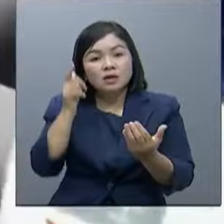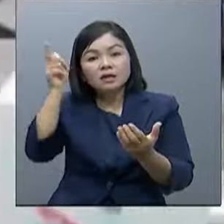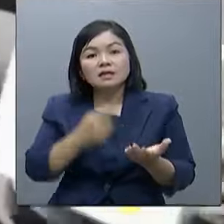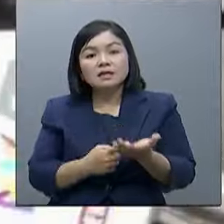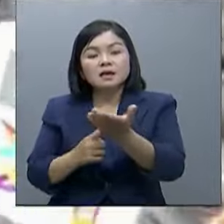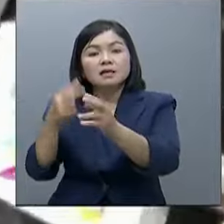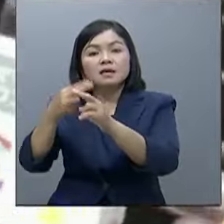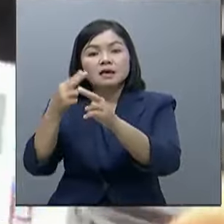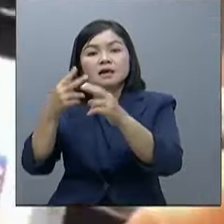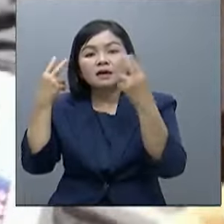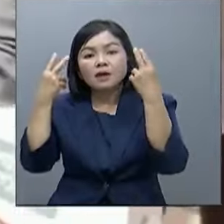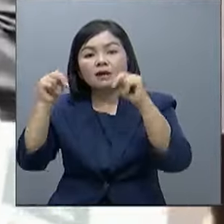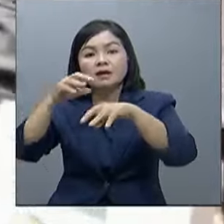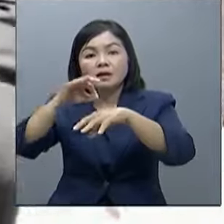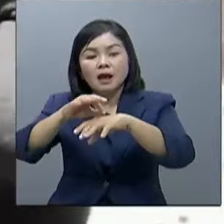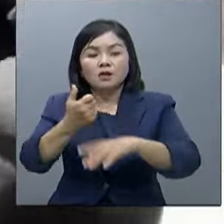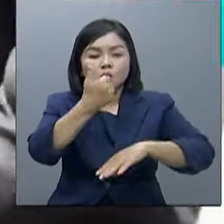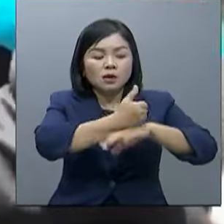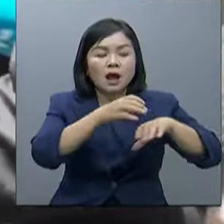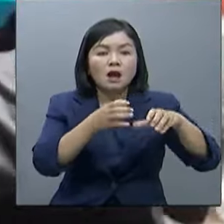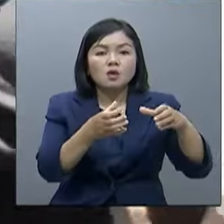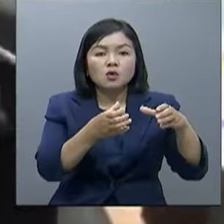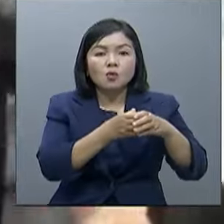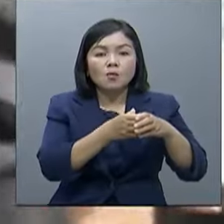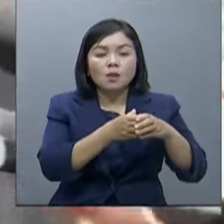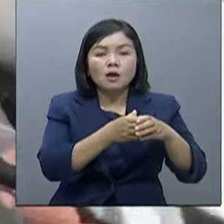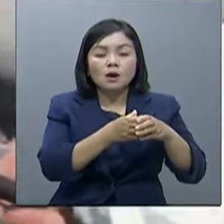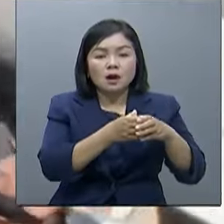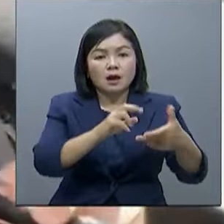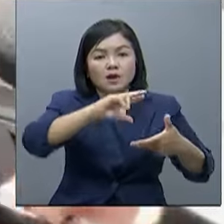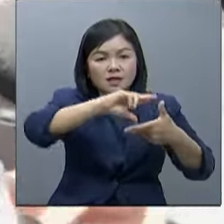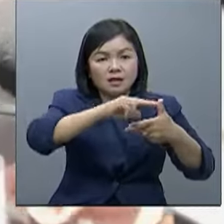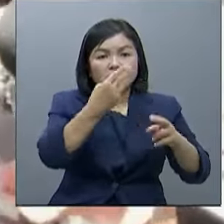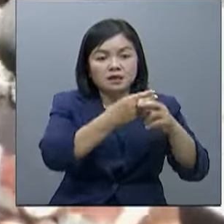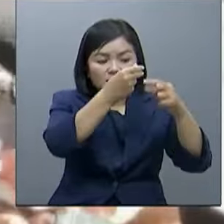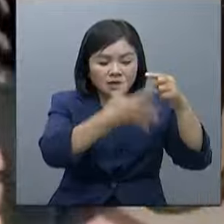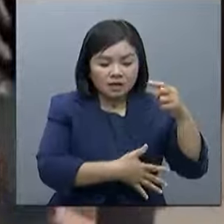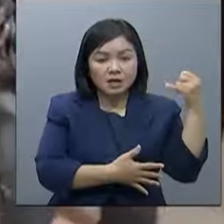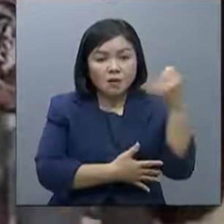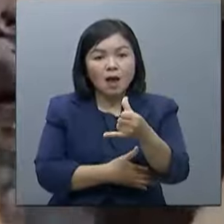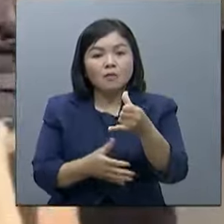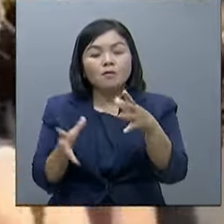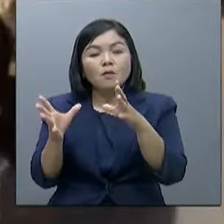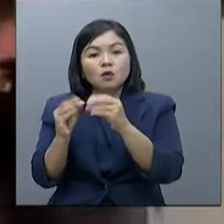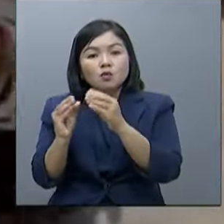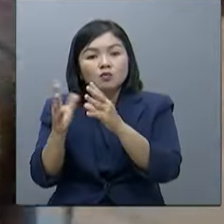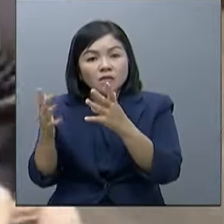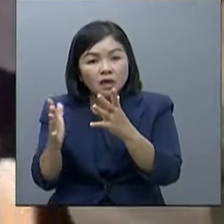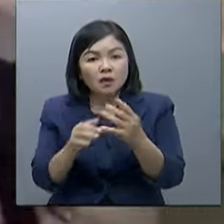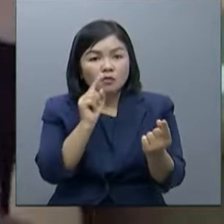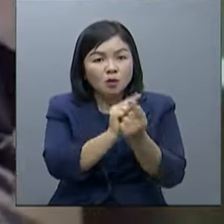อกประวิตรวงษ์สุวรรณหัวหน้าพรรคพลังประชารัฐในฐานะเป็นส.ส.บัญชีรายชื่อด้วยไม่ได้เข้าไปร่วมโหวตติดภารกิจพบนักกีฬ